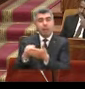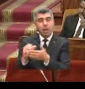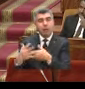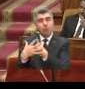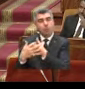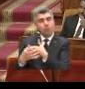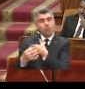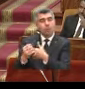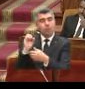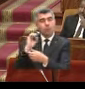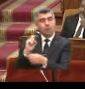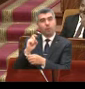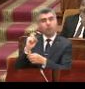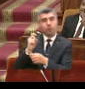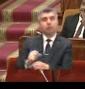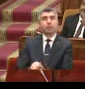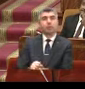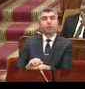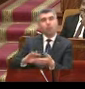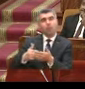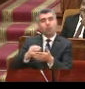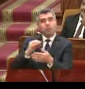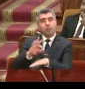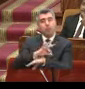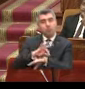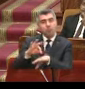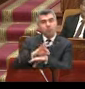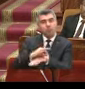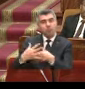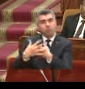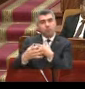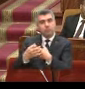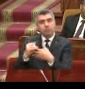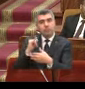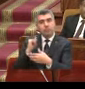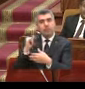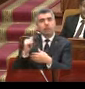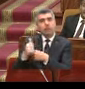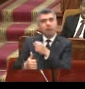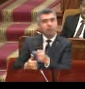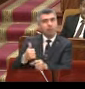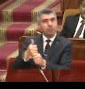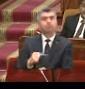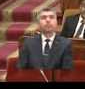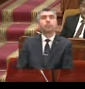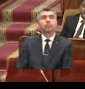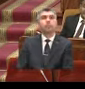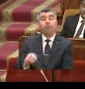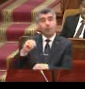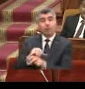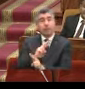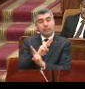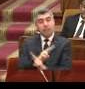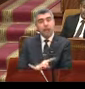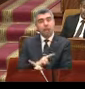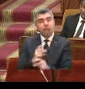عليهم نهائيا على هذه المسألة. هذه الضرائب كتقطع بعد ما الموظف تقطعات له الضرائب طيل سنوات العمل. كذلك المتقاعدين في القطاع